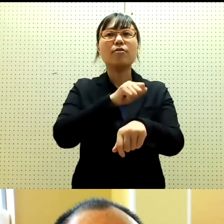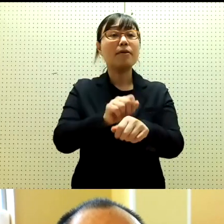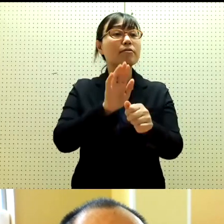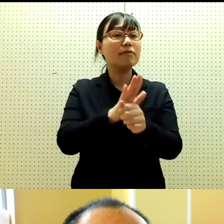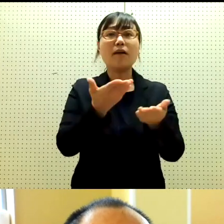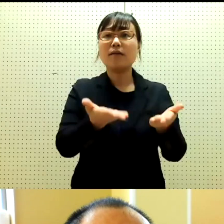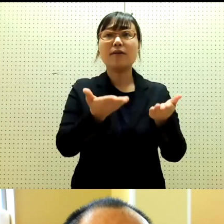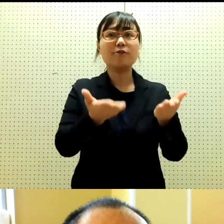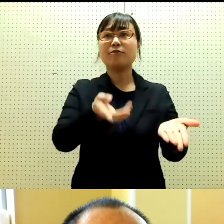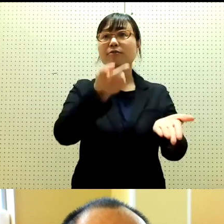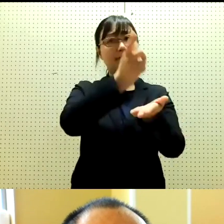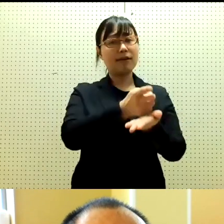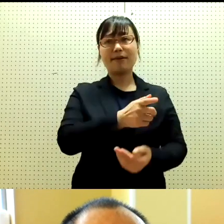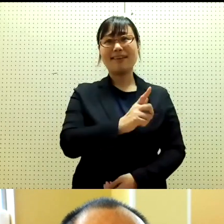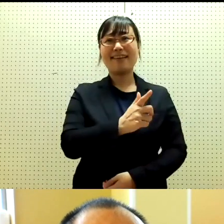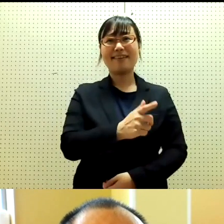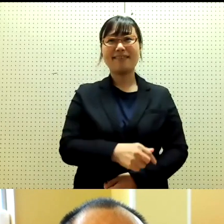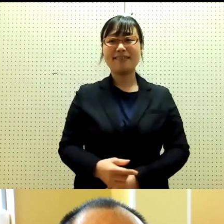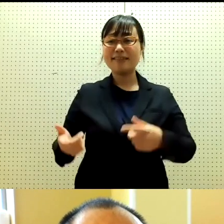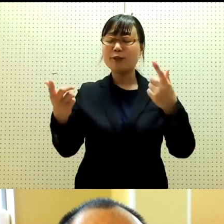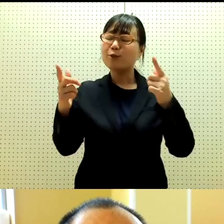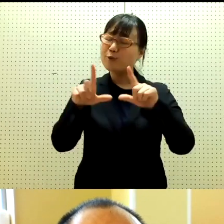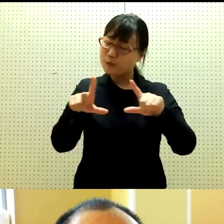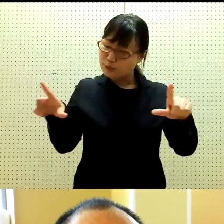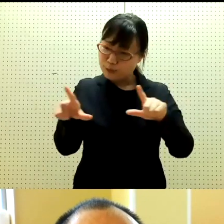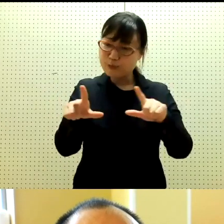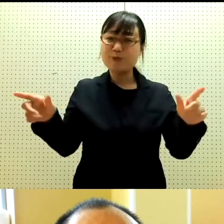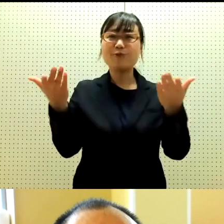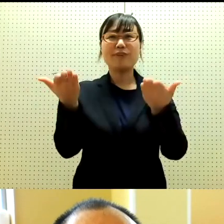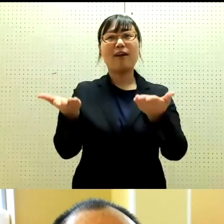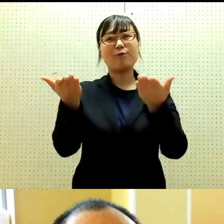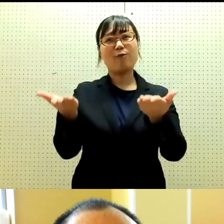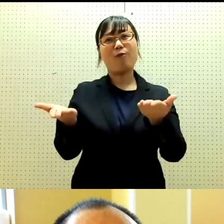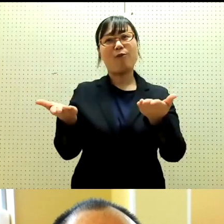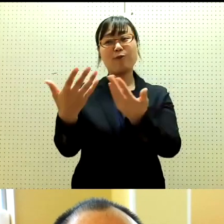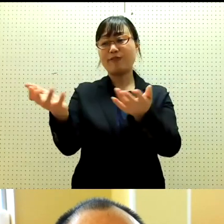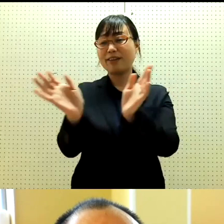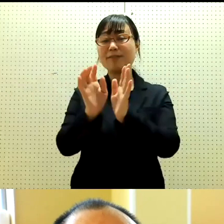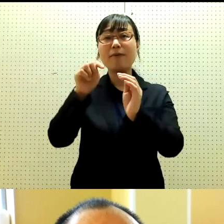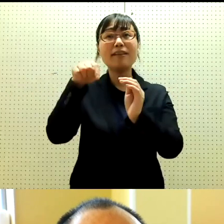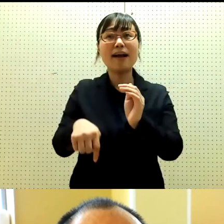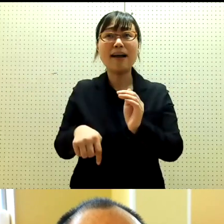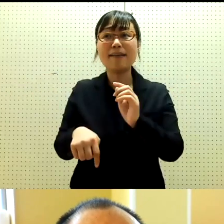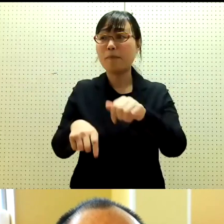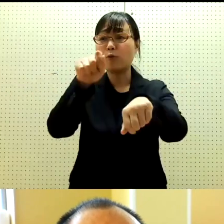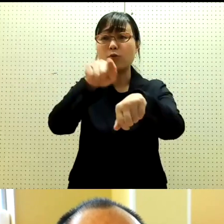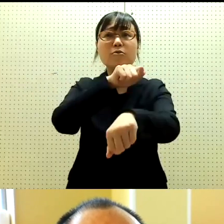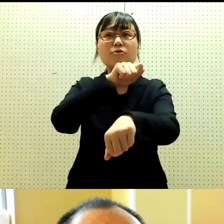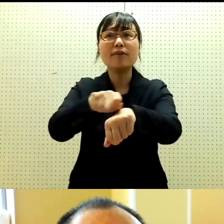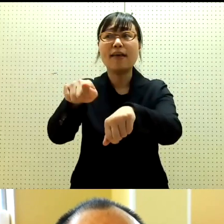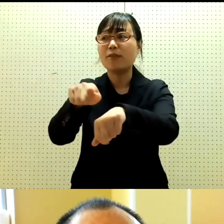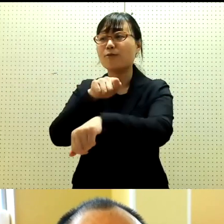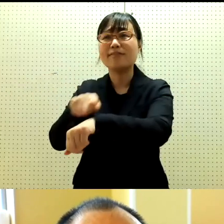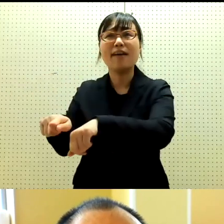ず、日常の普通の学級の中のいろいろな特性にこれからどんど